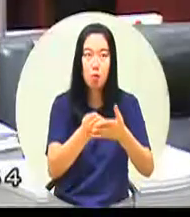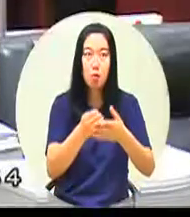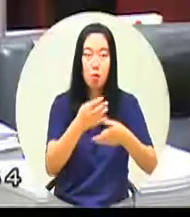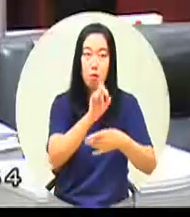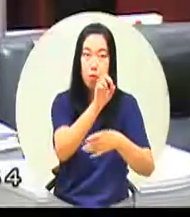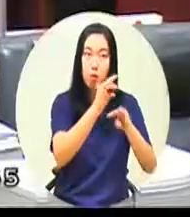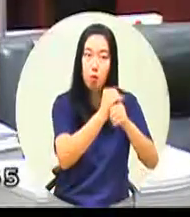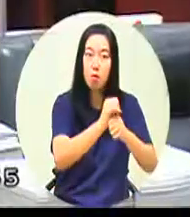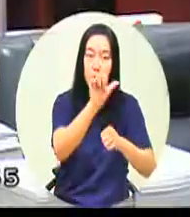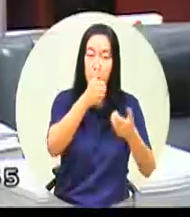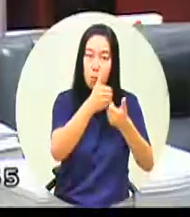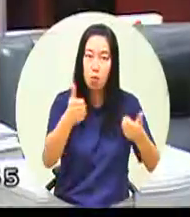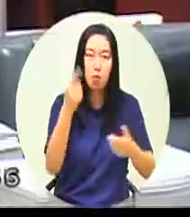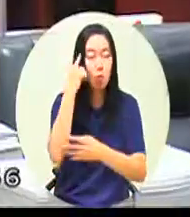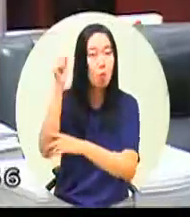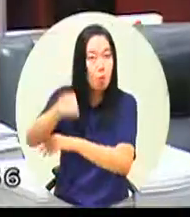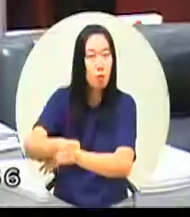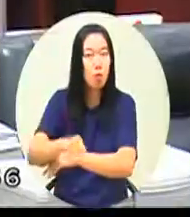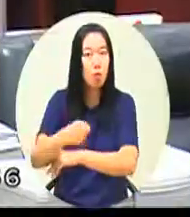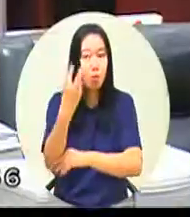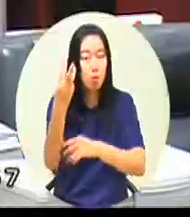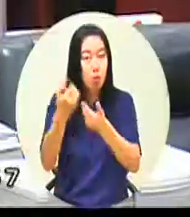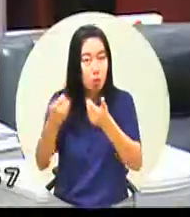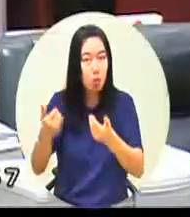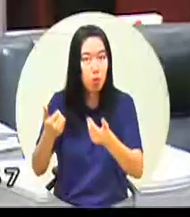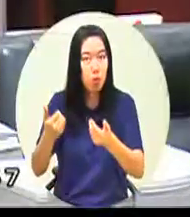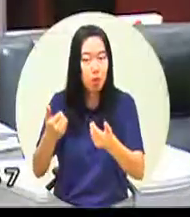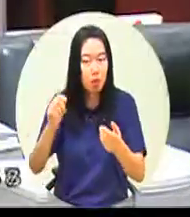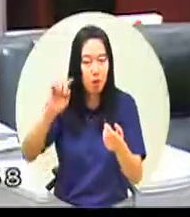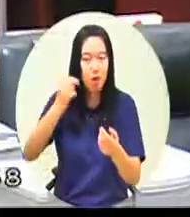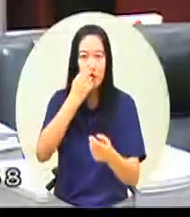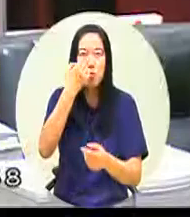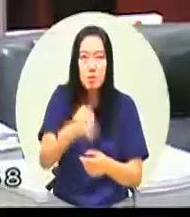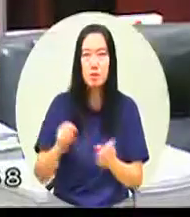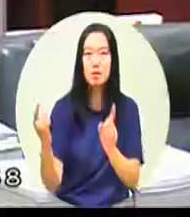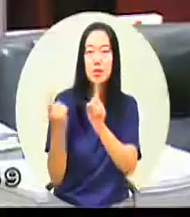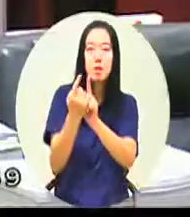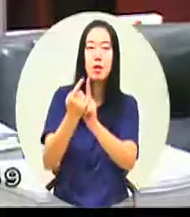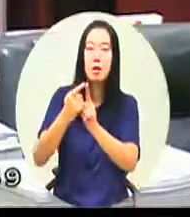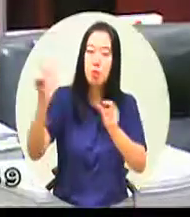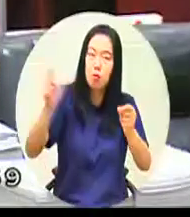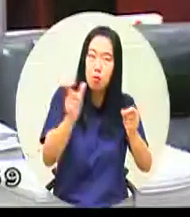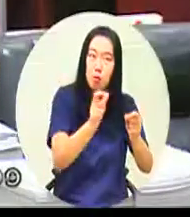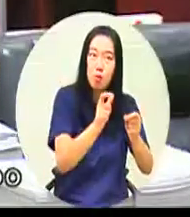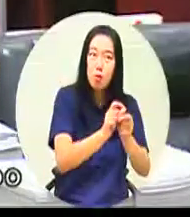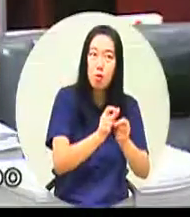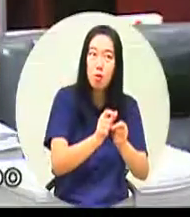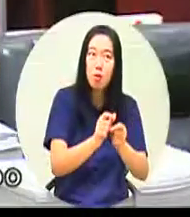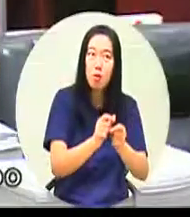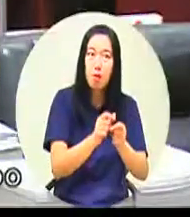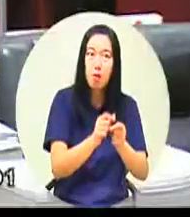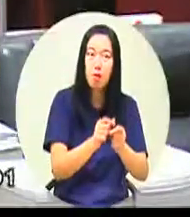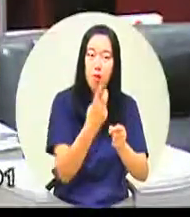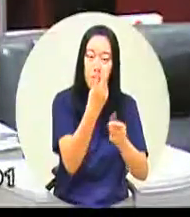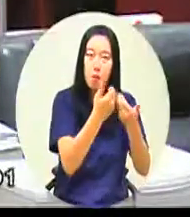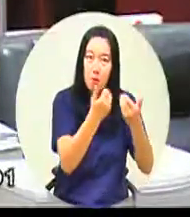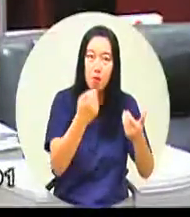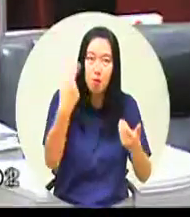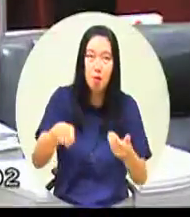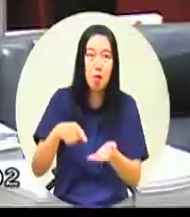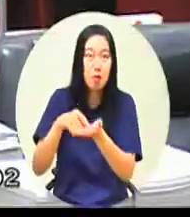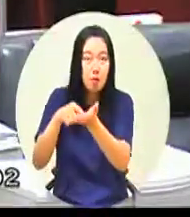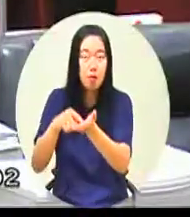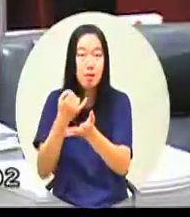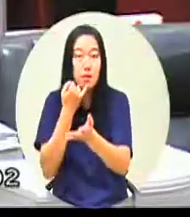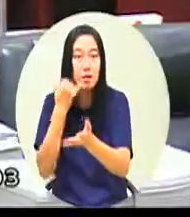有5分地它准3分啦，那第二次台风来它不是只有准2分地，它不是有3分地还可以申请吗？